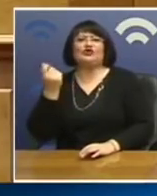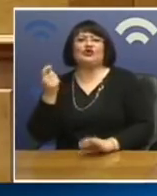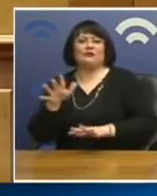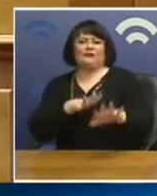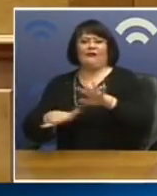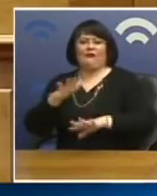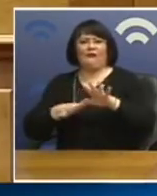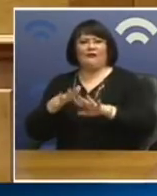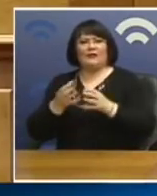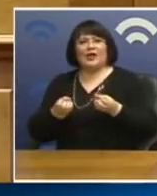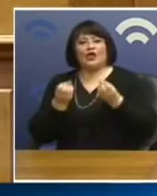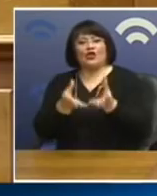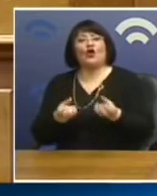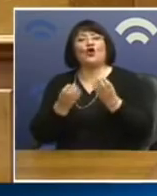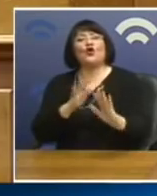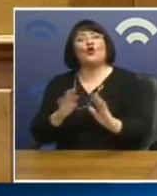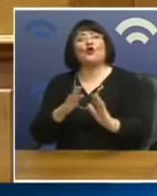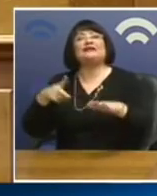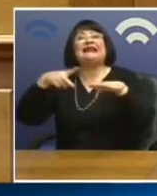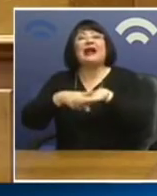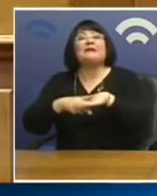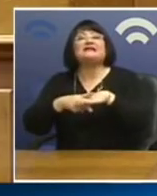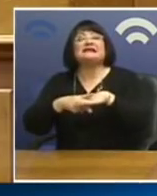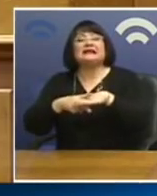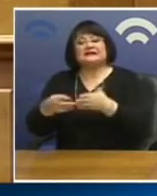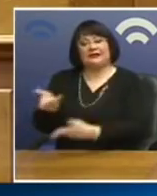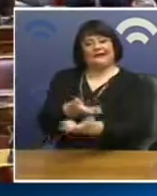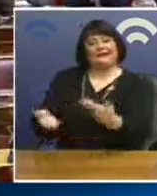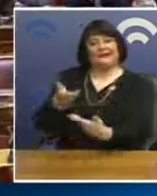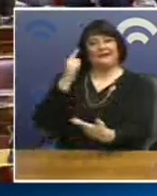της ποινικής ασυλίας στους τραπεζίτες.